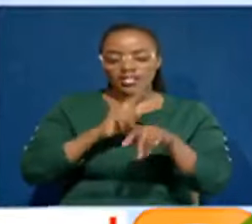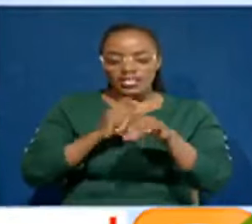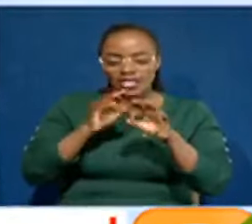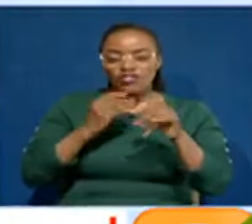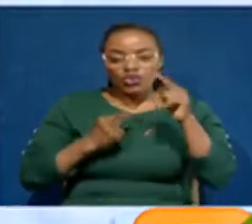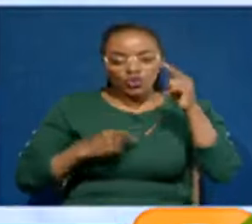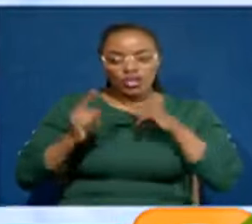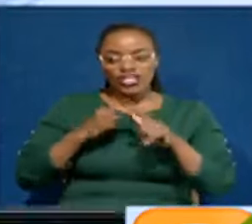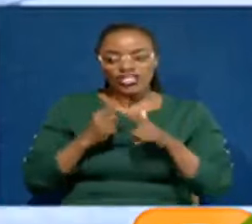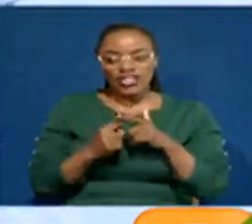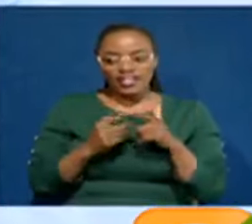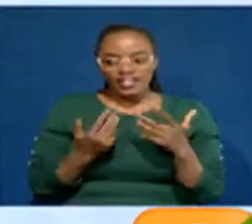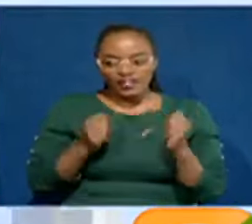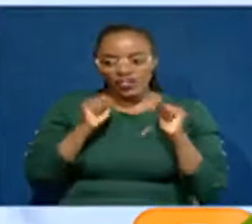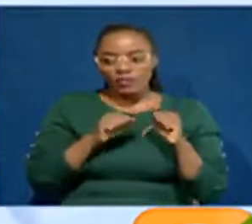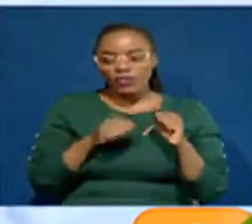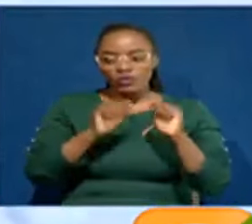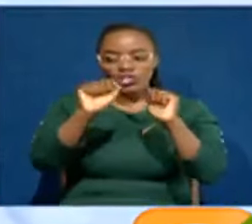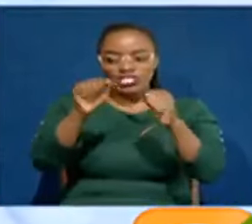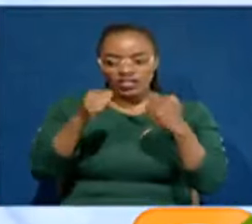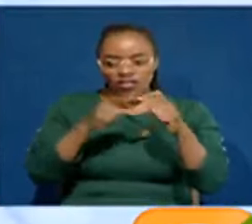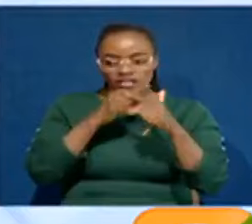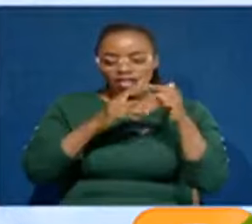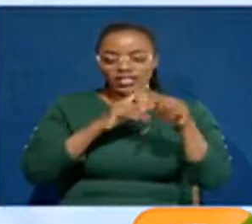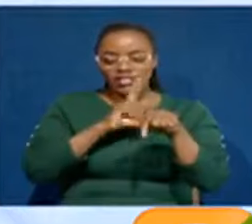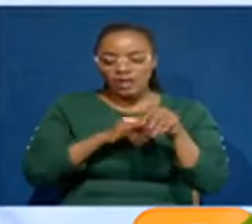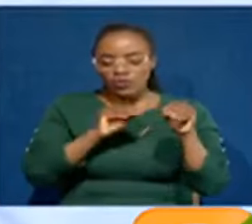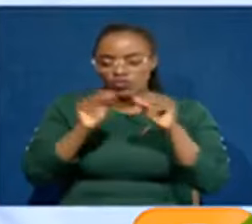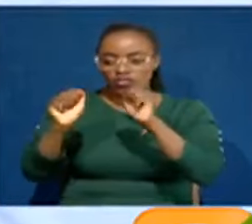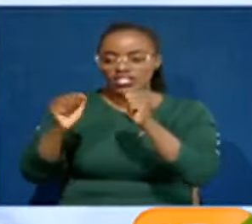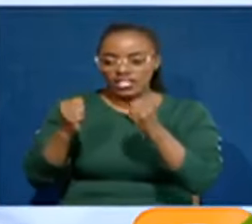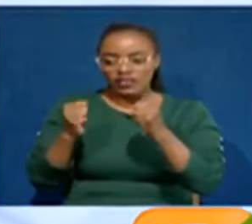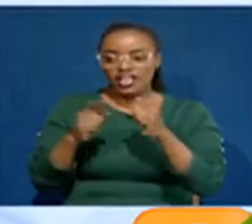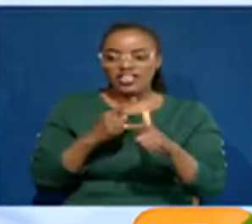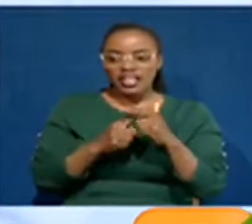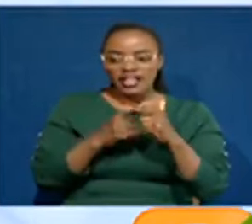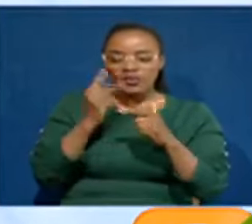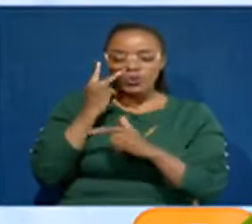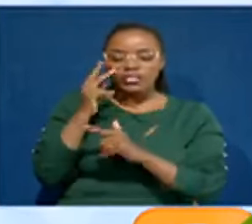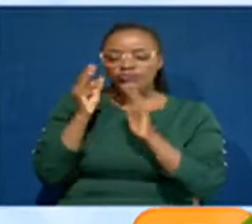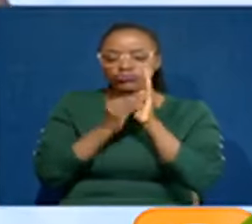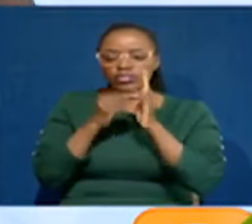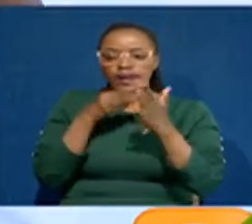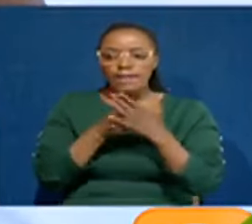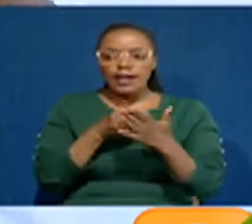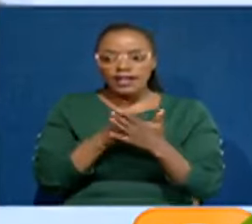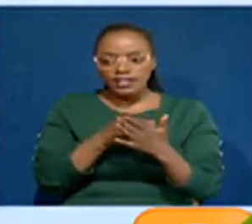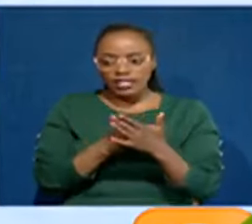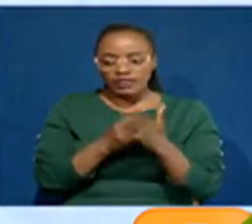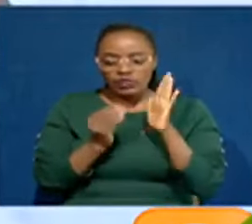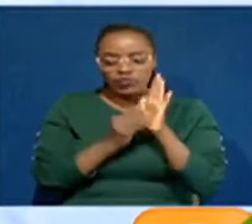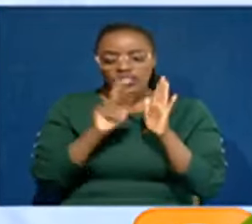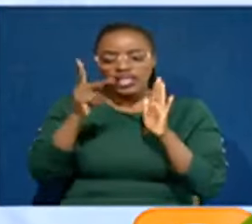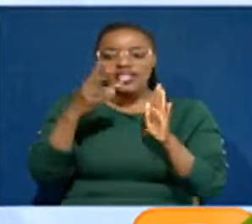utakula una sell sasa. Ukienda hapo kwa sell, kuna mali utaona kumewekwa pesa, Kenya shilling imeandikwa